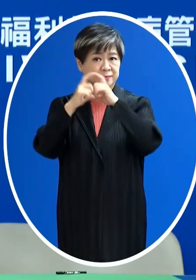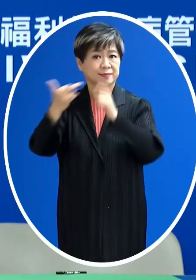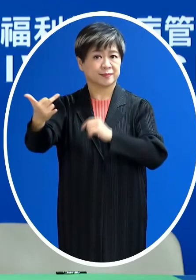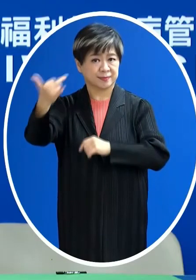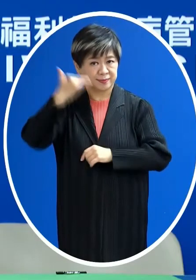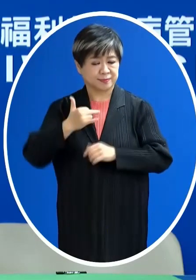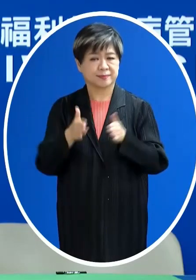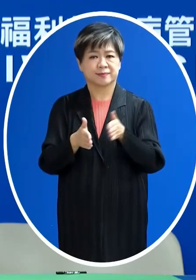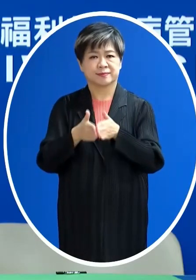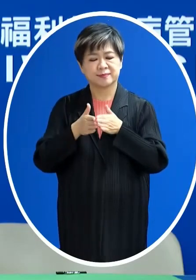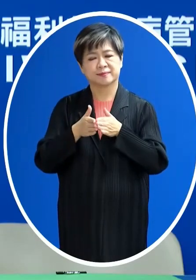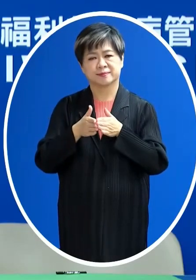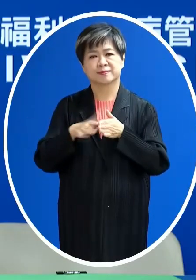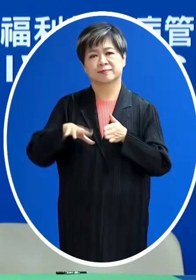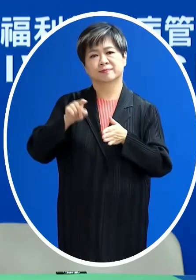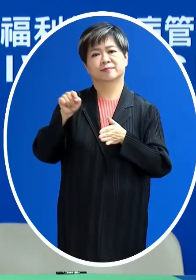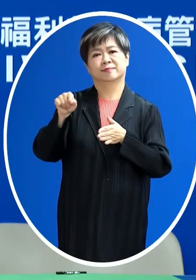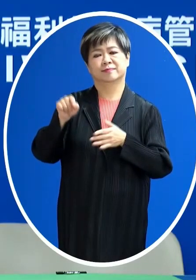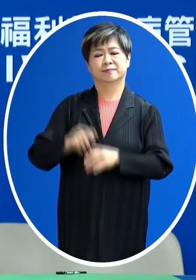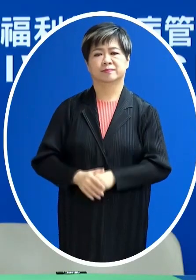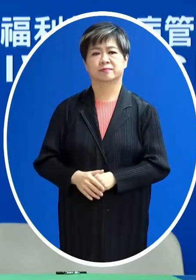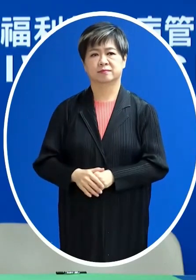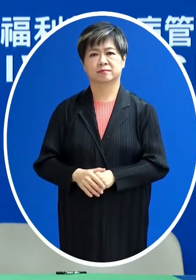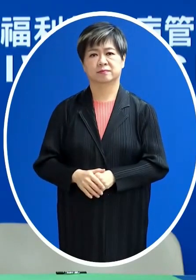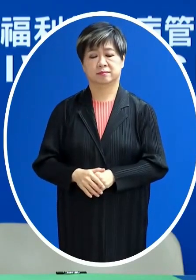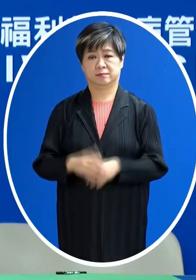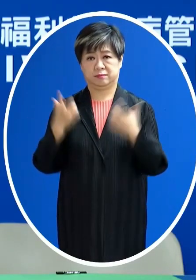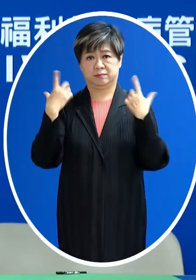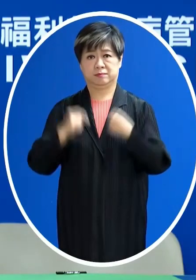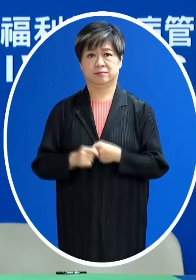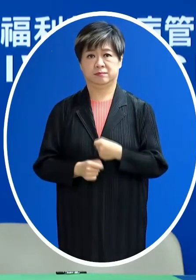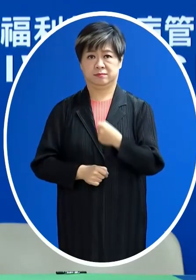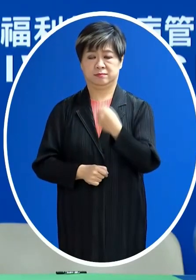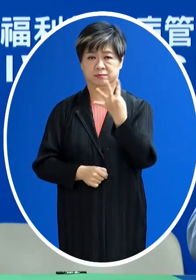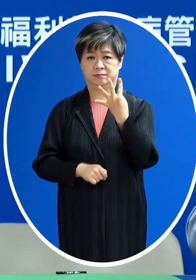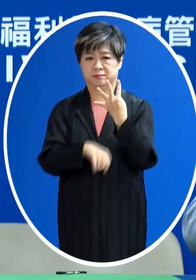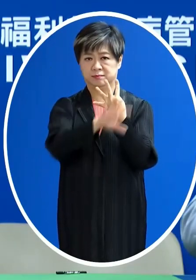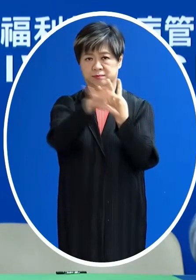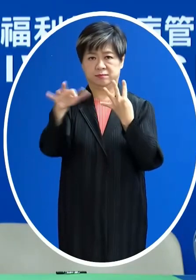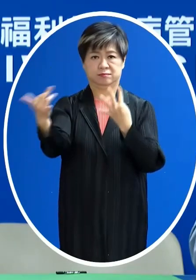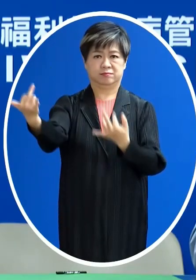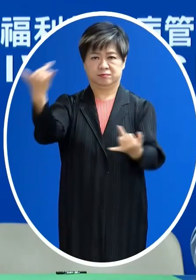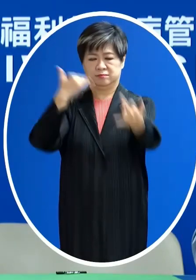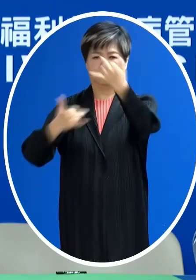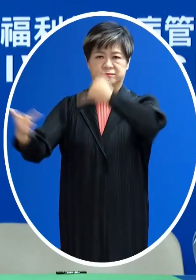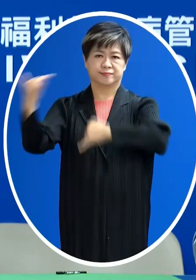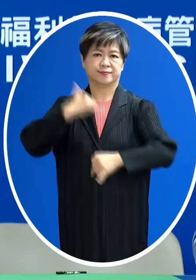还是会透过这个我们原先四个航点、哦、那坐飞机回来。